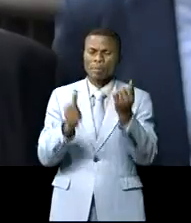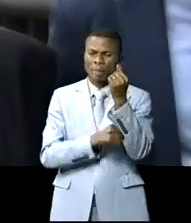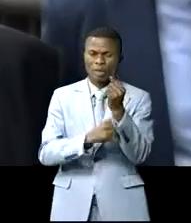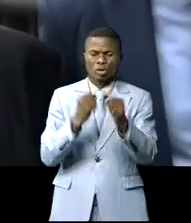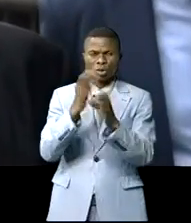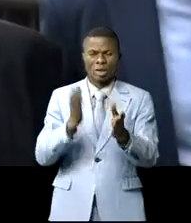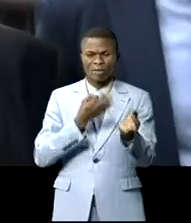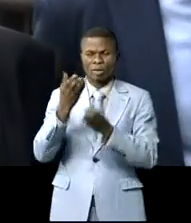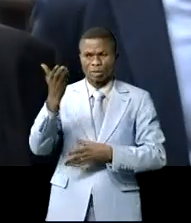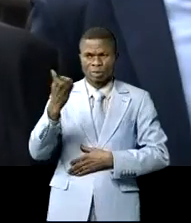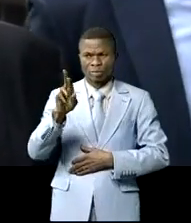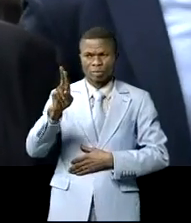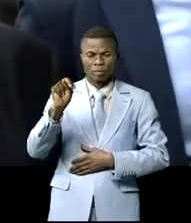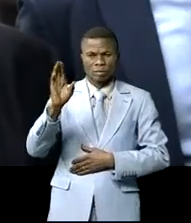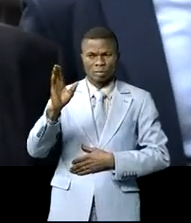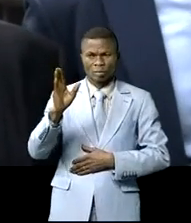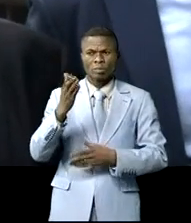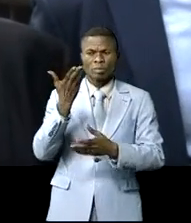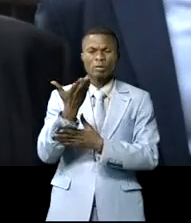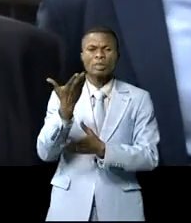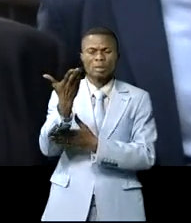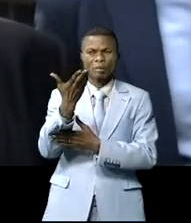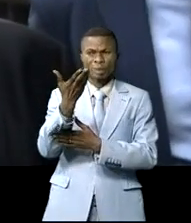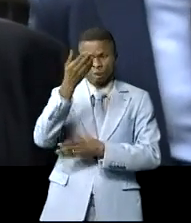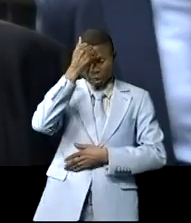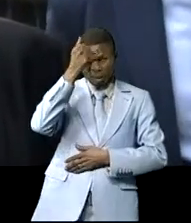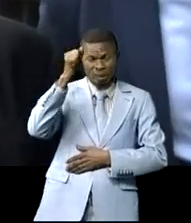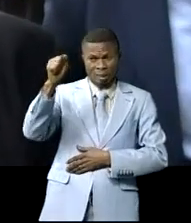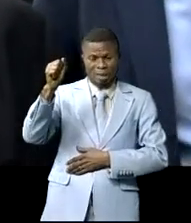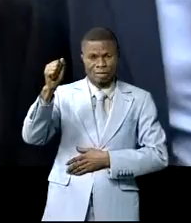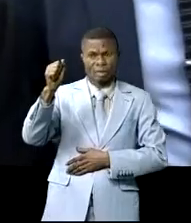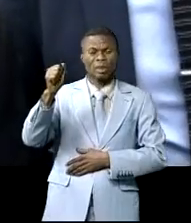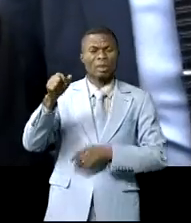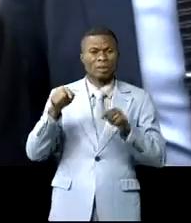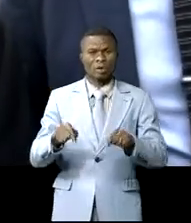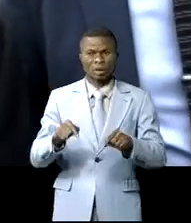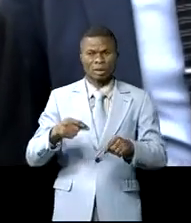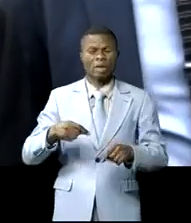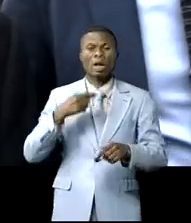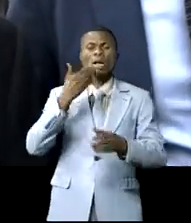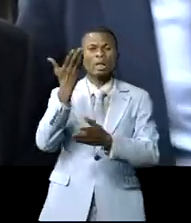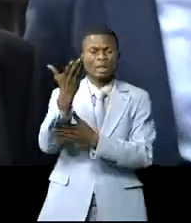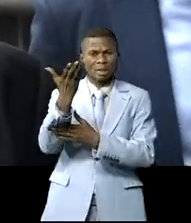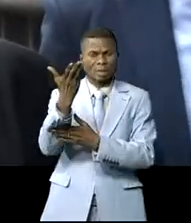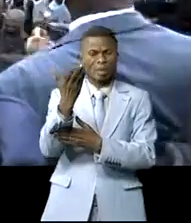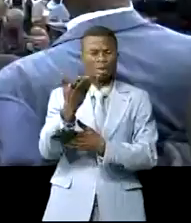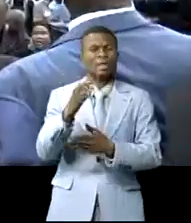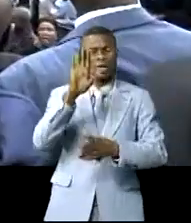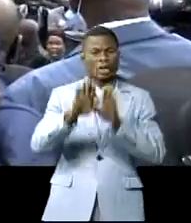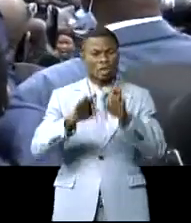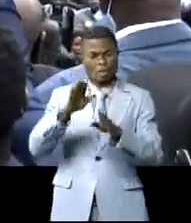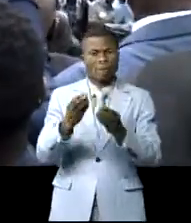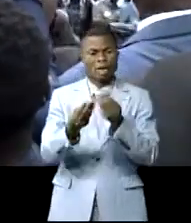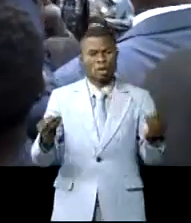La RTNC, où nous avons décrété une grève, nous avions lancé un préavis de grève